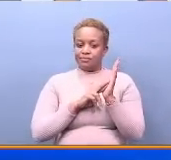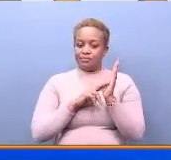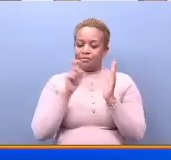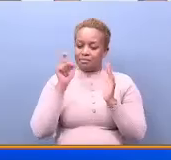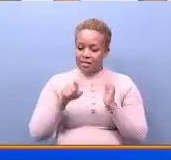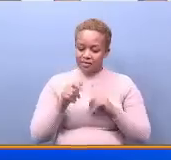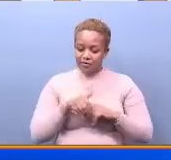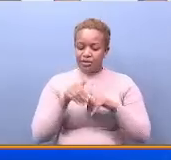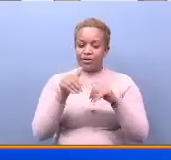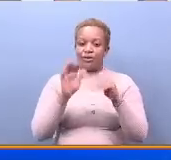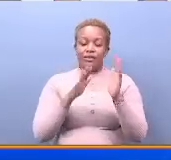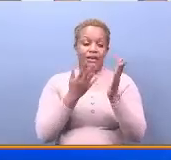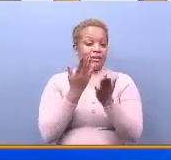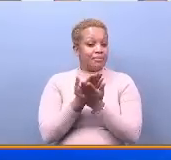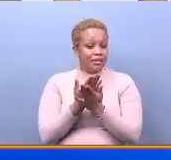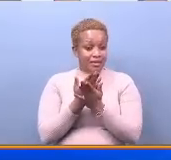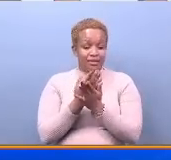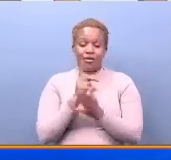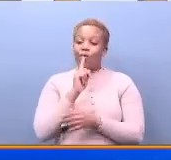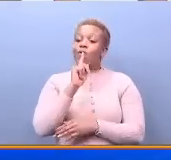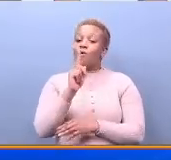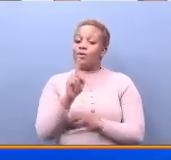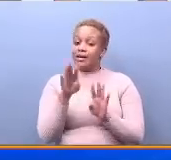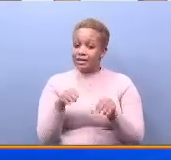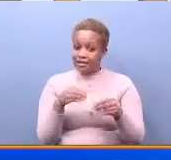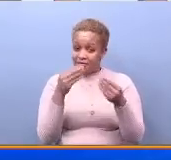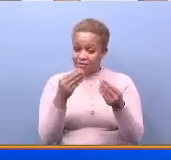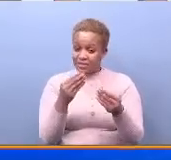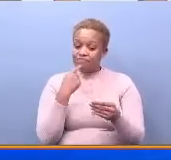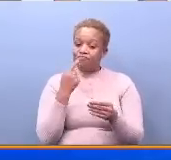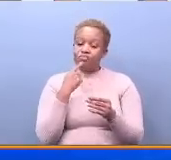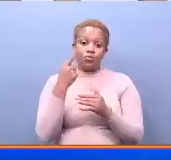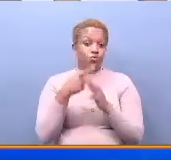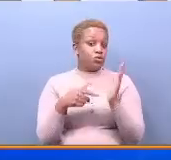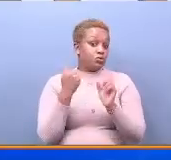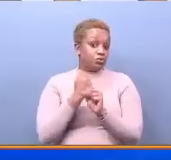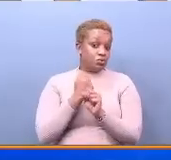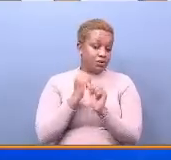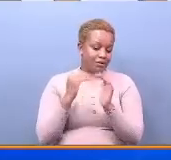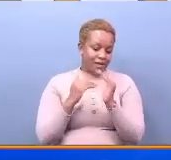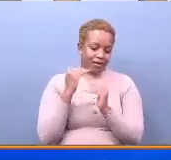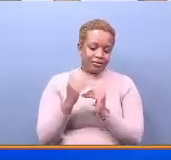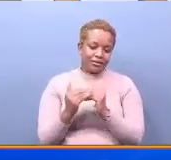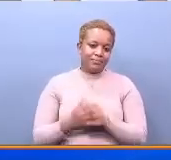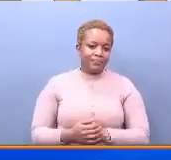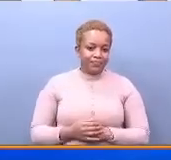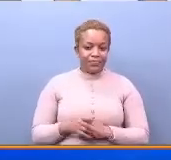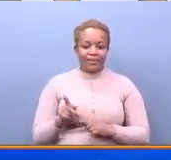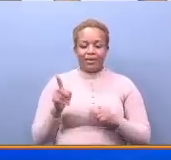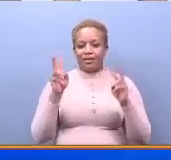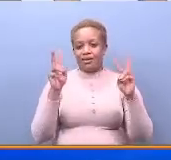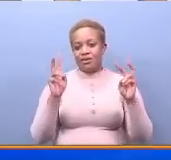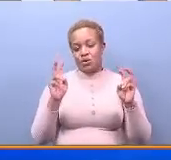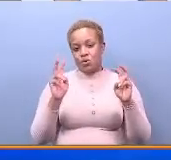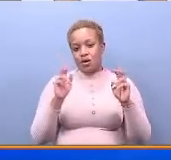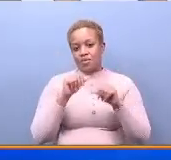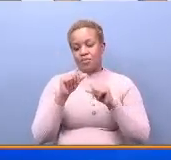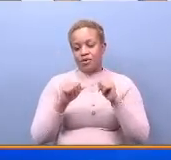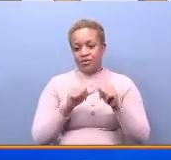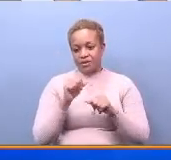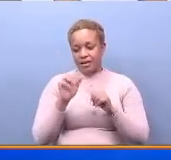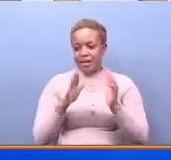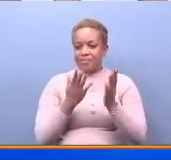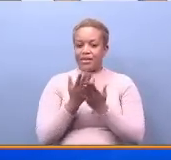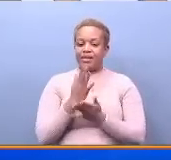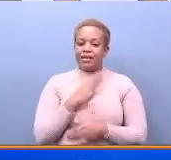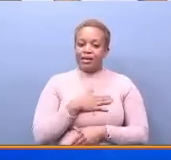ile appeal, awapatie directions, awambie nini mutafanya next. Hii mambo ya kusema appeal yetu kufaliwa na time